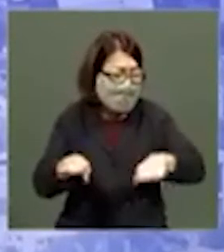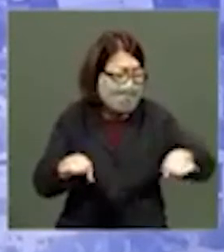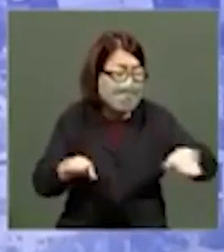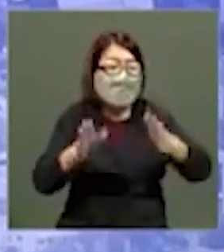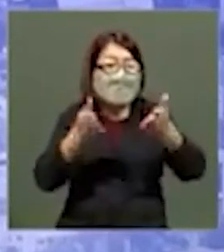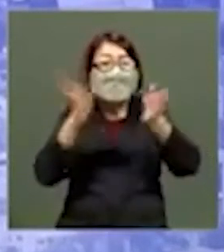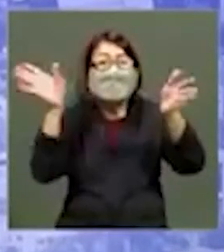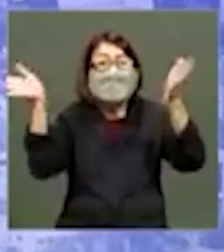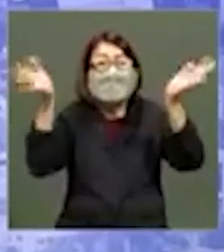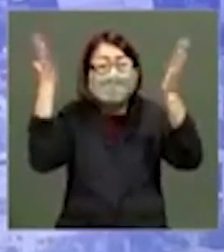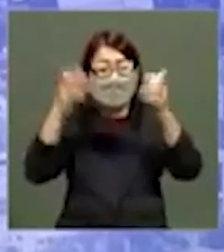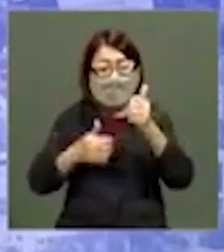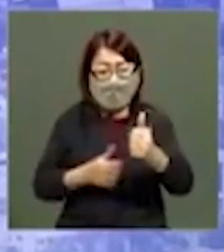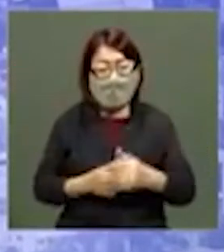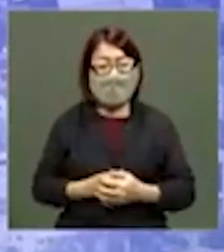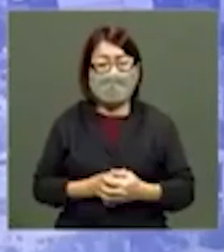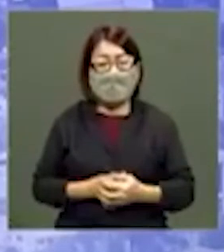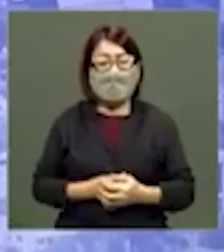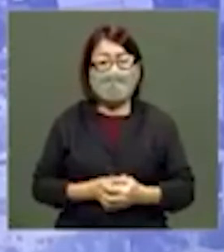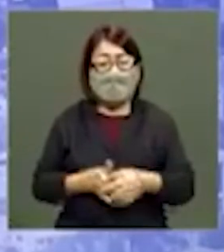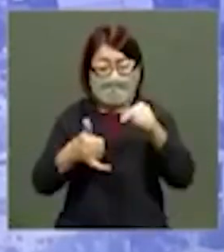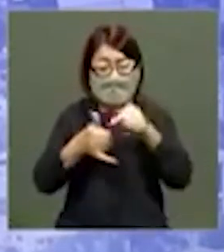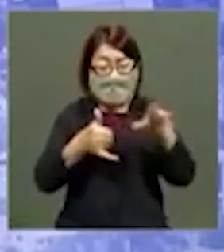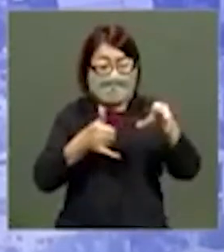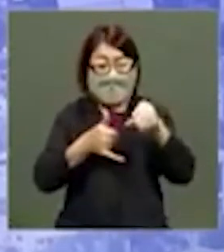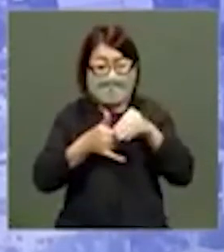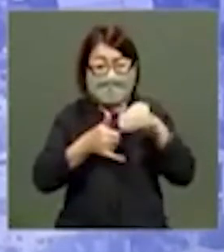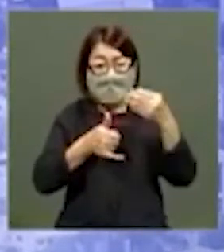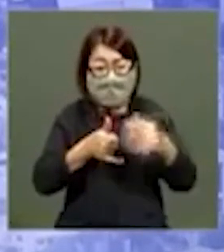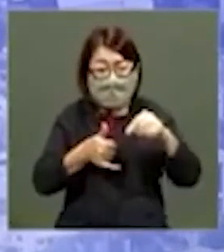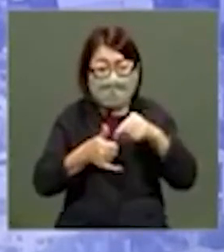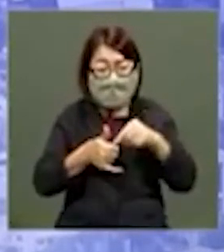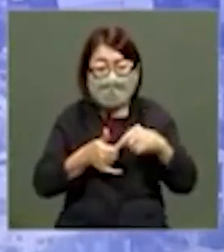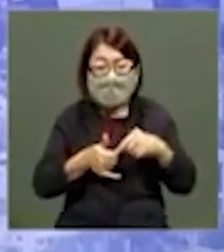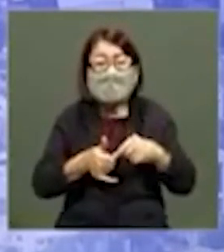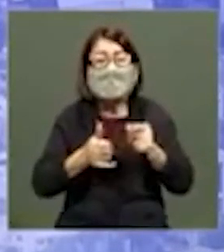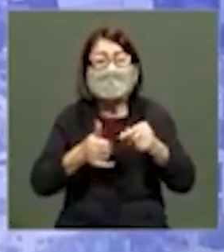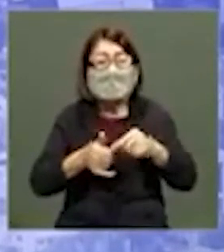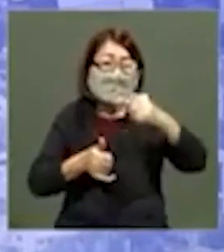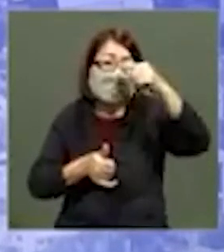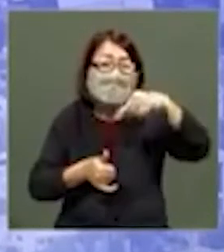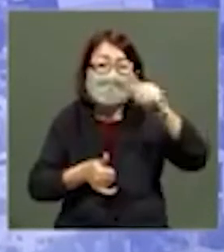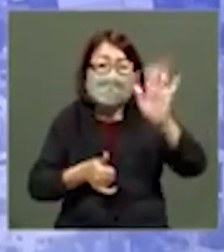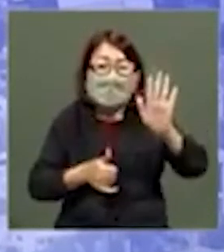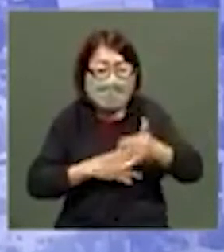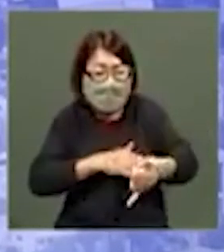ะครับแล้วก็ให้คนที่เขาเป็นผู้ที่อยู่เป็นต่างด้าวนะครับ